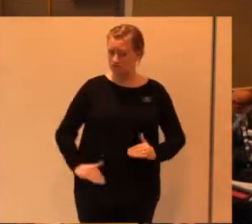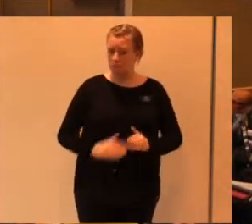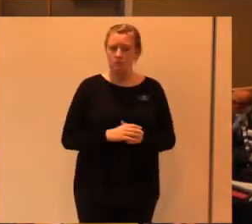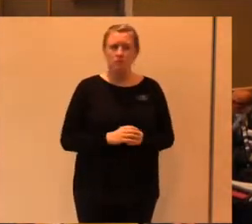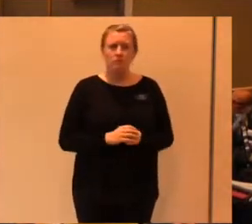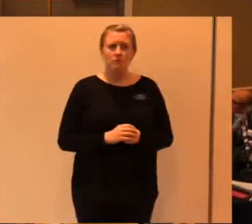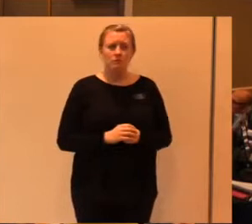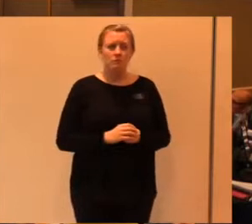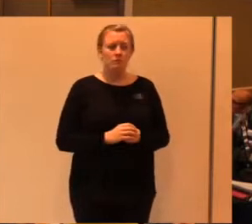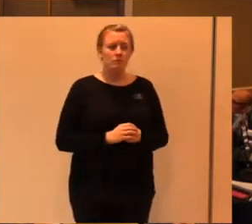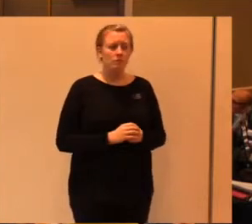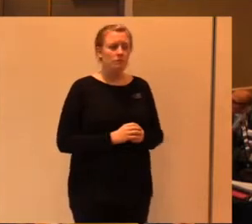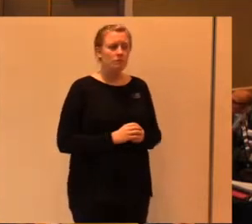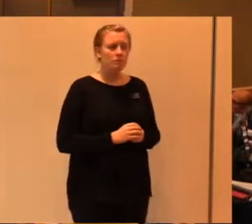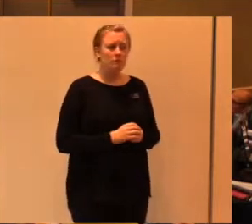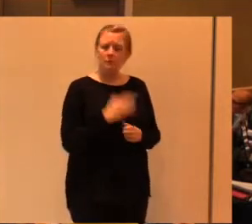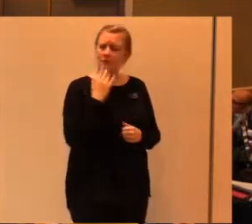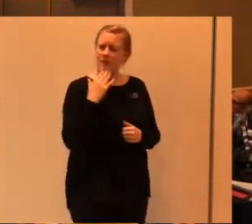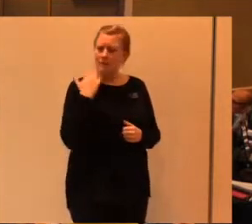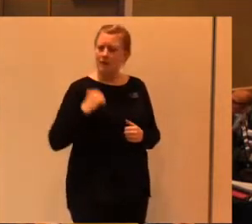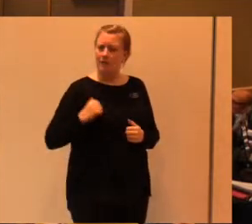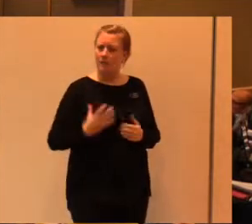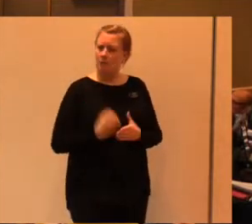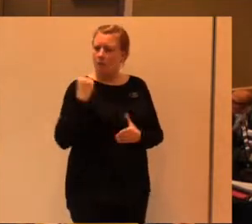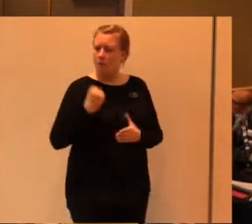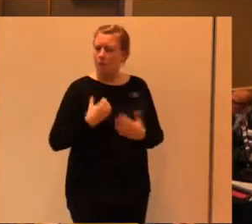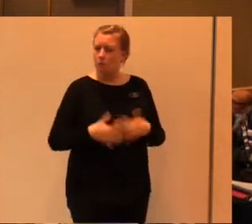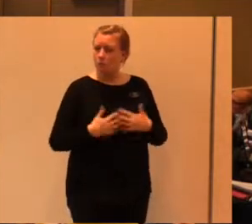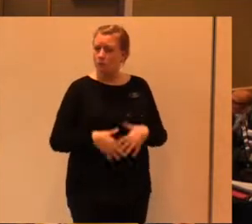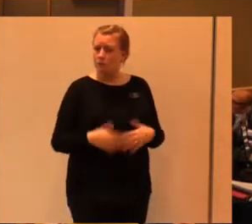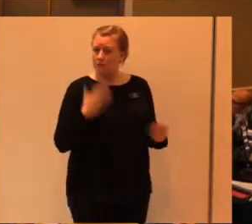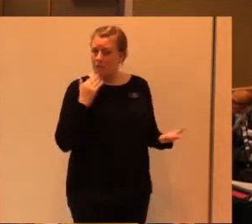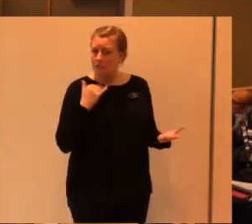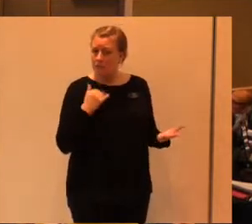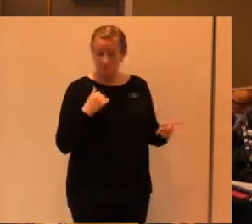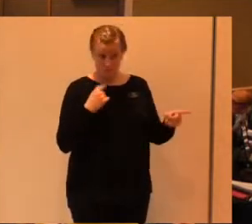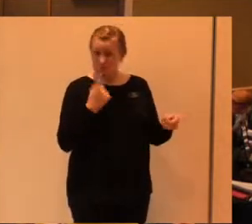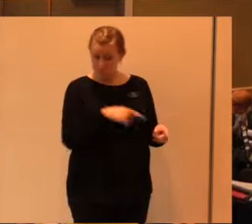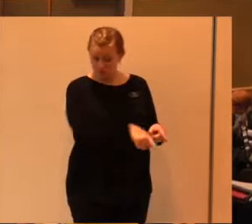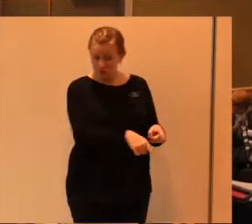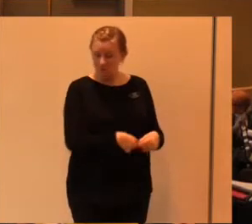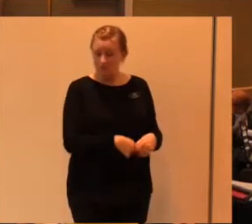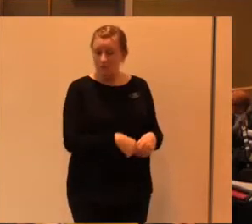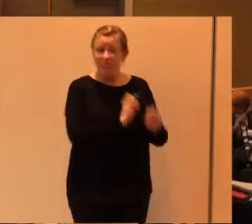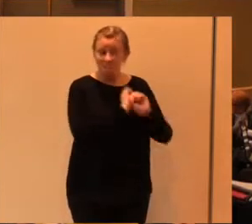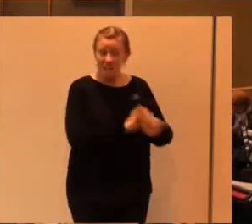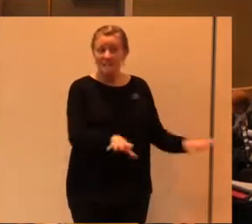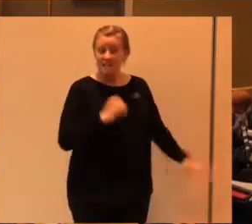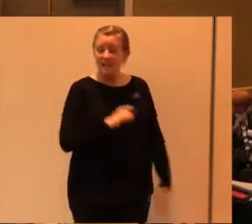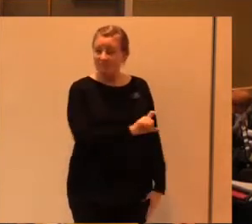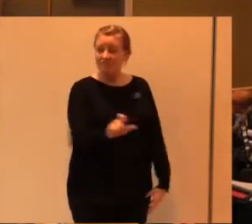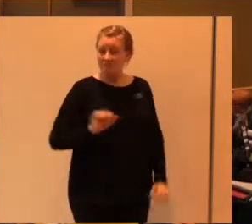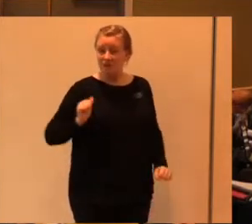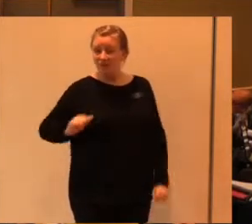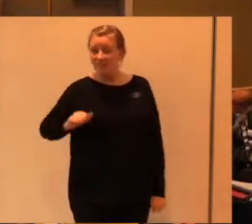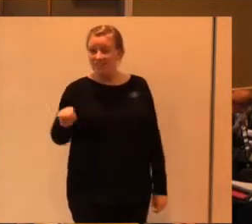skulle kunna ha glädje av de här funktionerna? Och resultatet blev, majoriteten av användarna kommer sannolikt gagnas